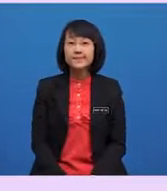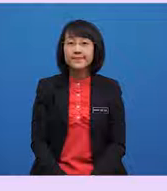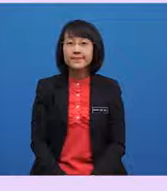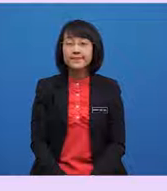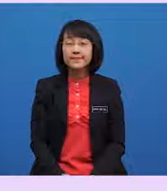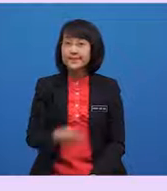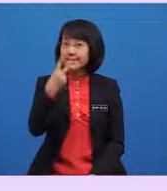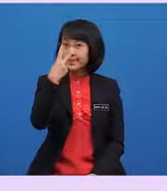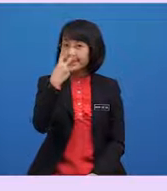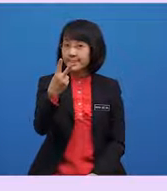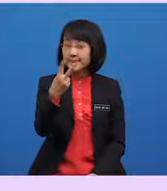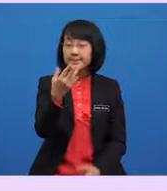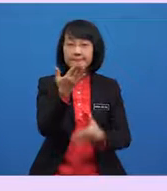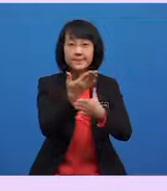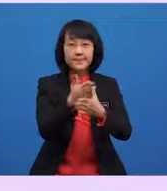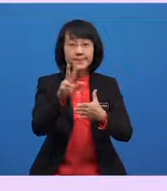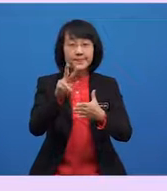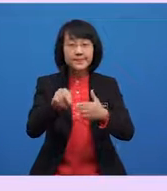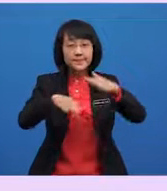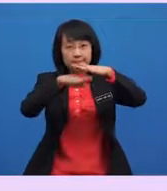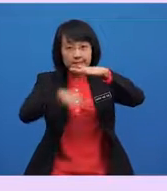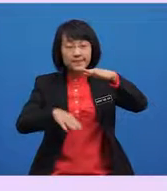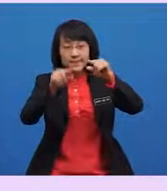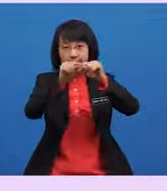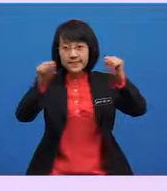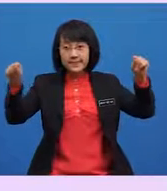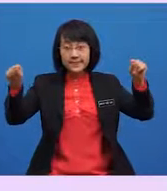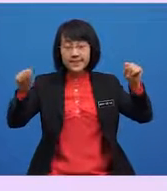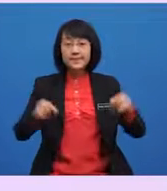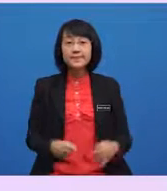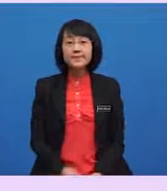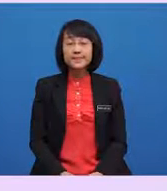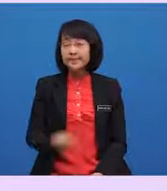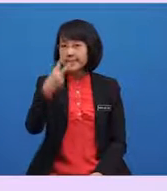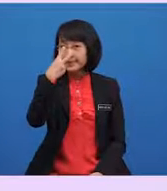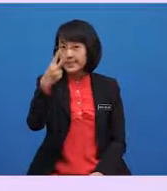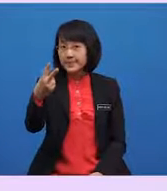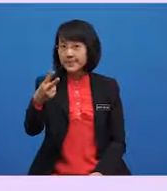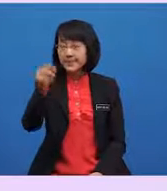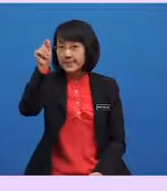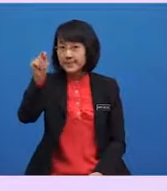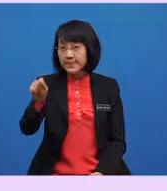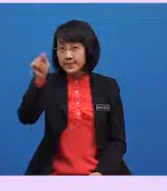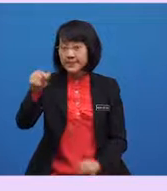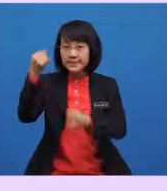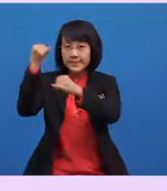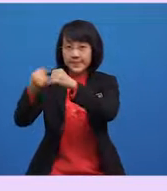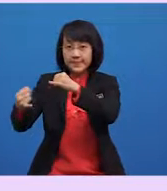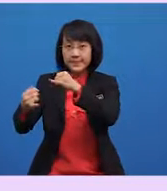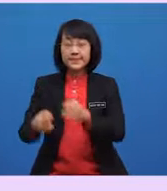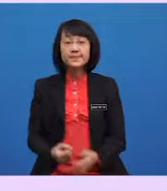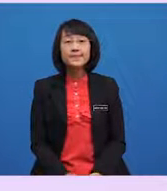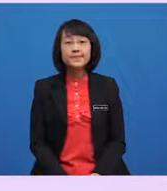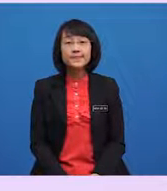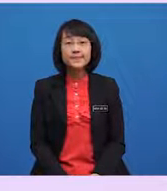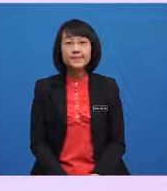Lihat pula di bahagian bawah garis nombor. Lihat pada senggatan yang terakhir. 1 jam